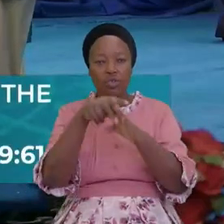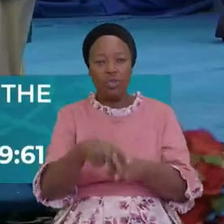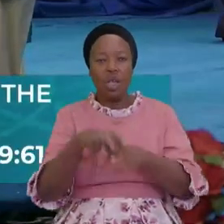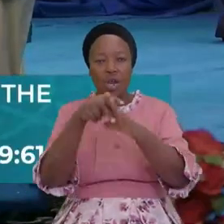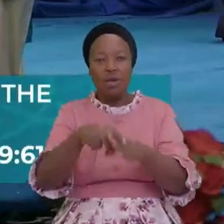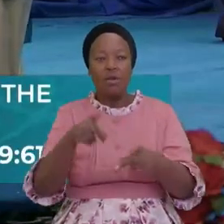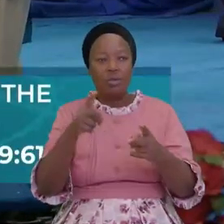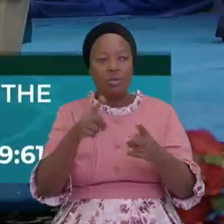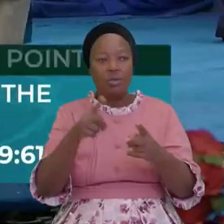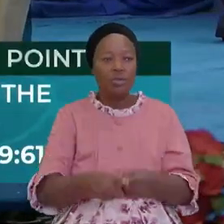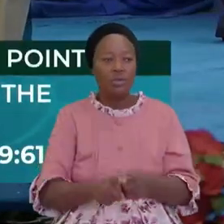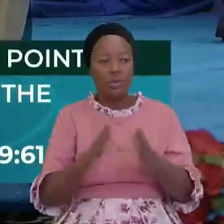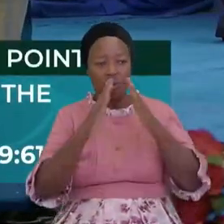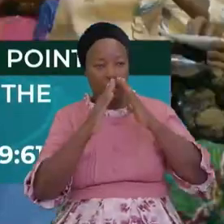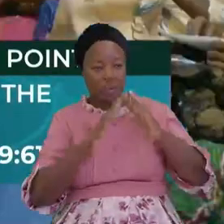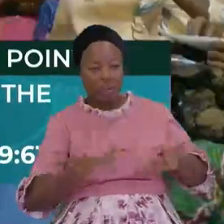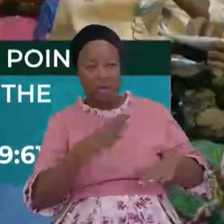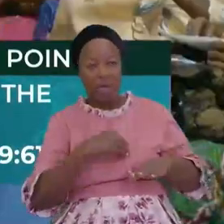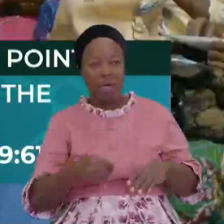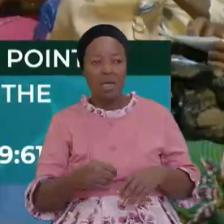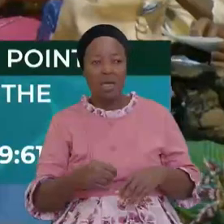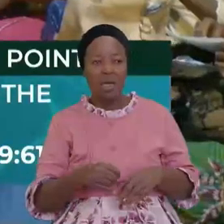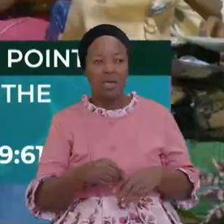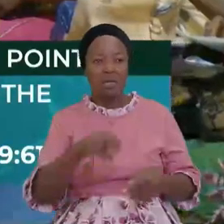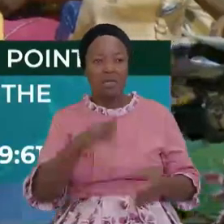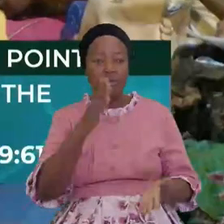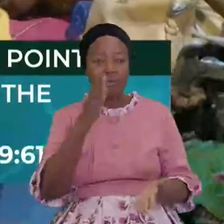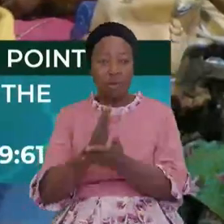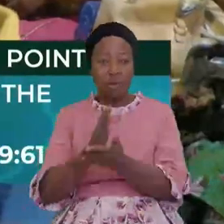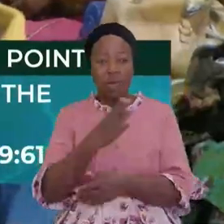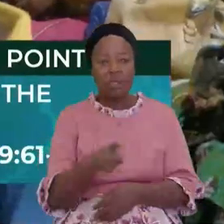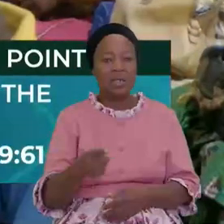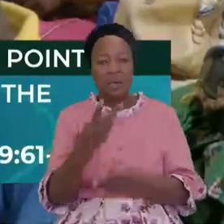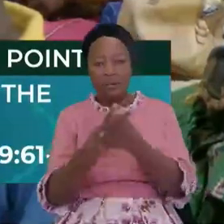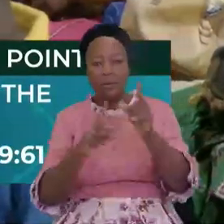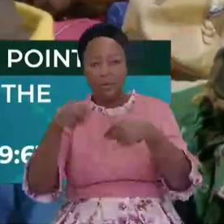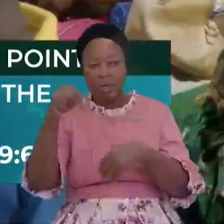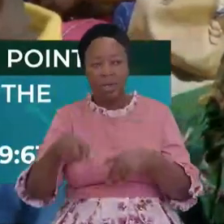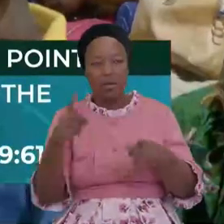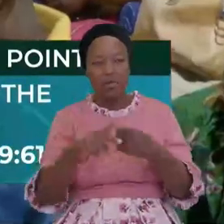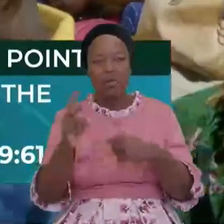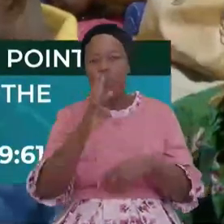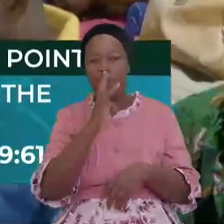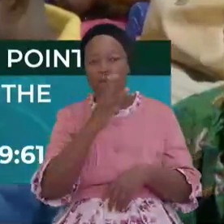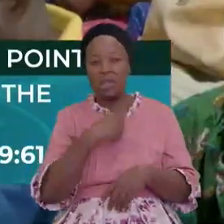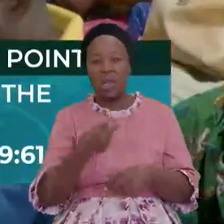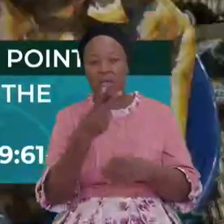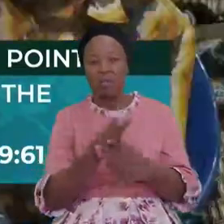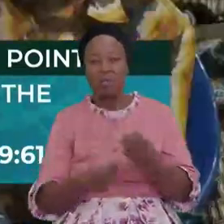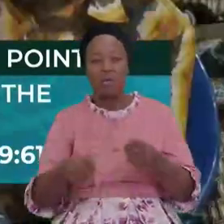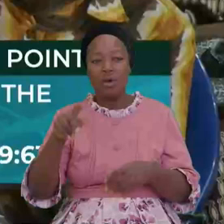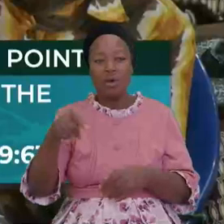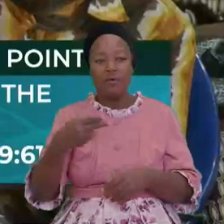Il fit arrêter le char. Philippe et l'unique descendit tous deux dans l'eau. Et